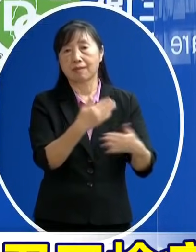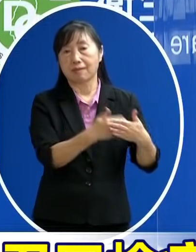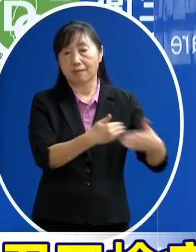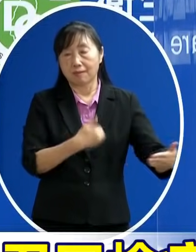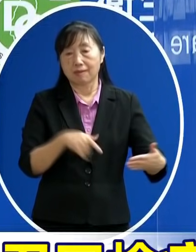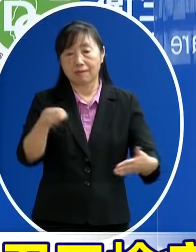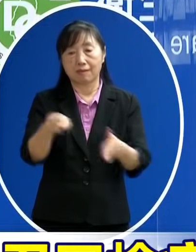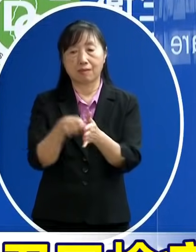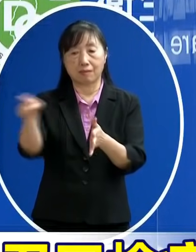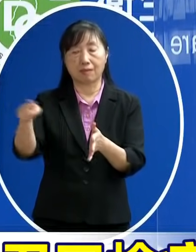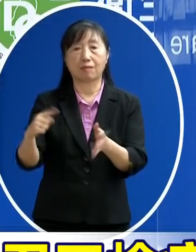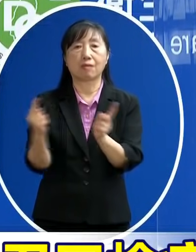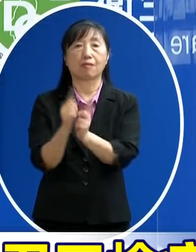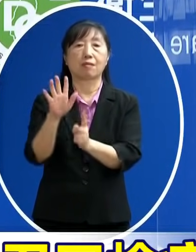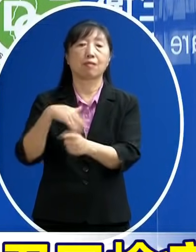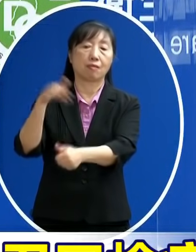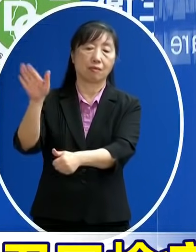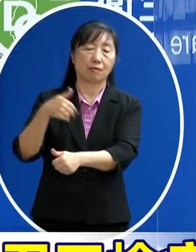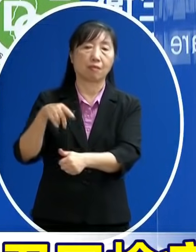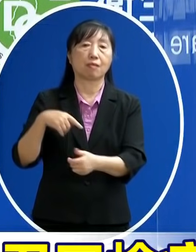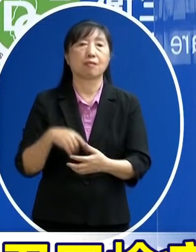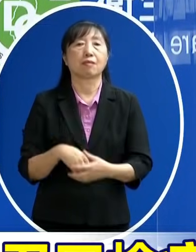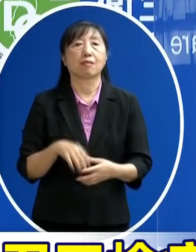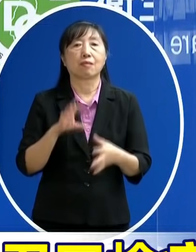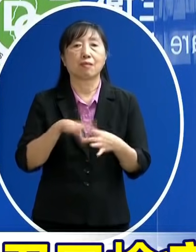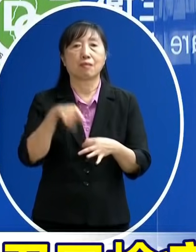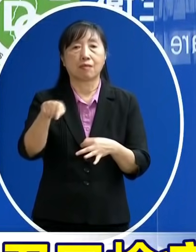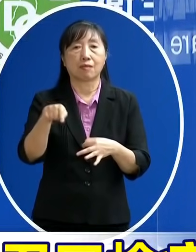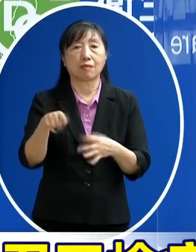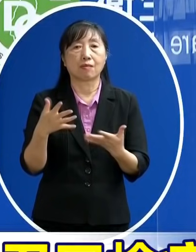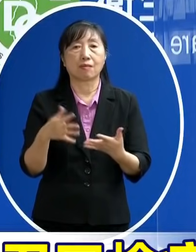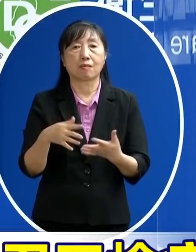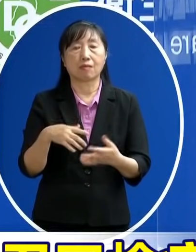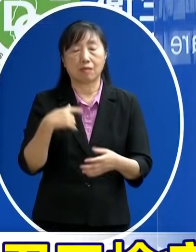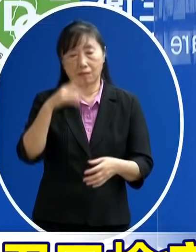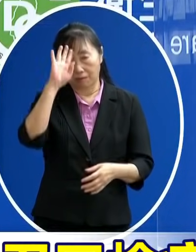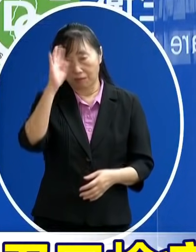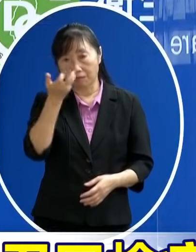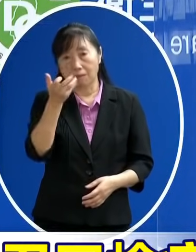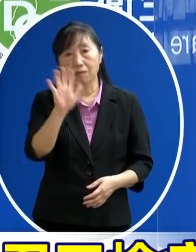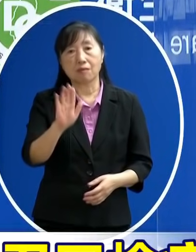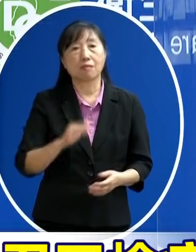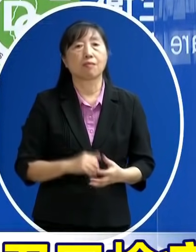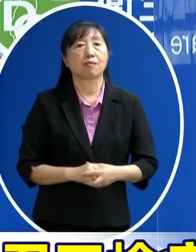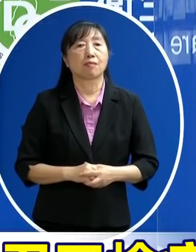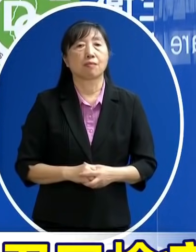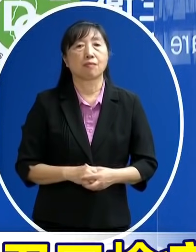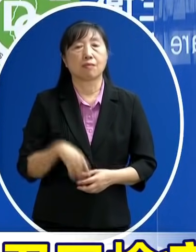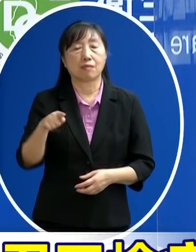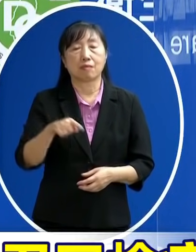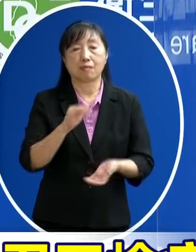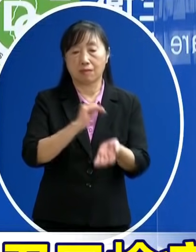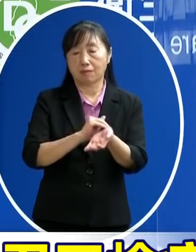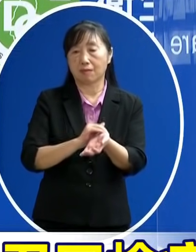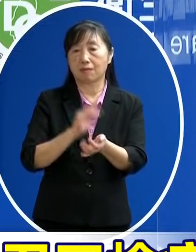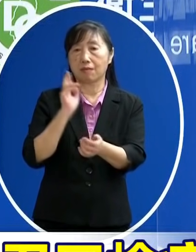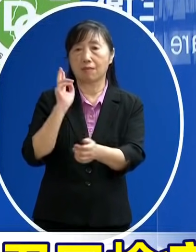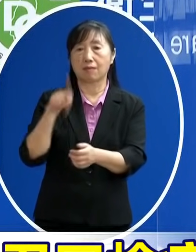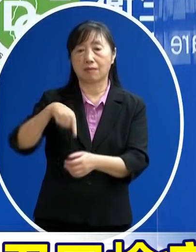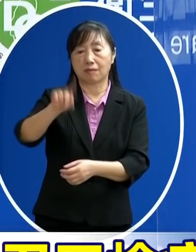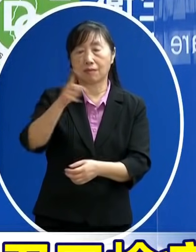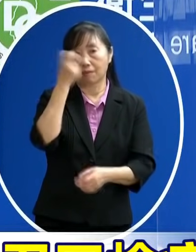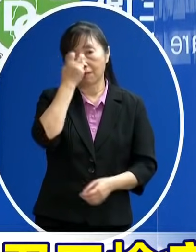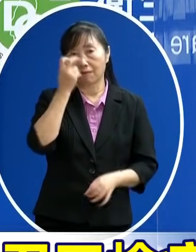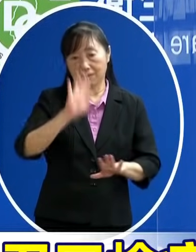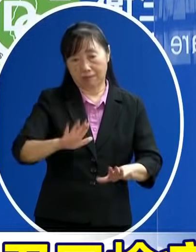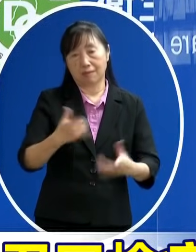者，那同日个案因发生的症有因为有发烧的症状，那有卫生单位安排就医裁剪，那